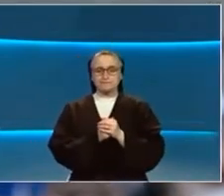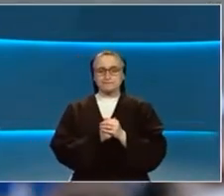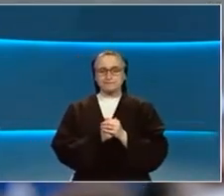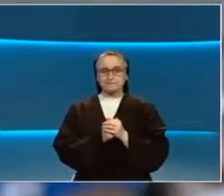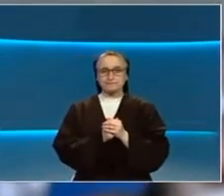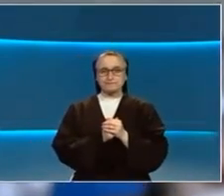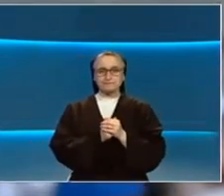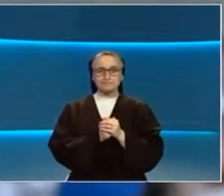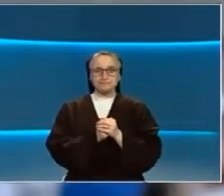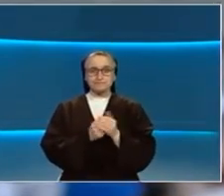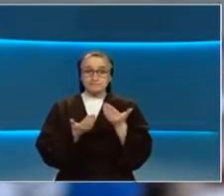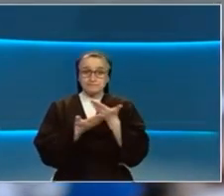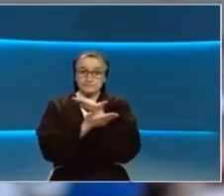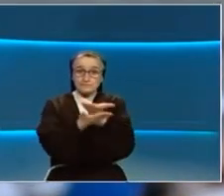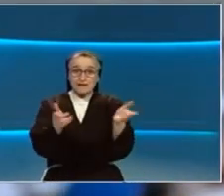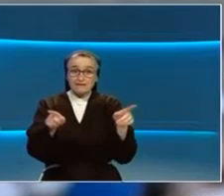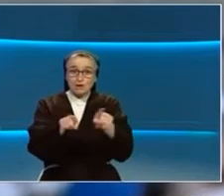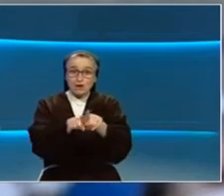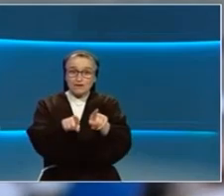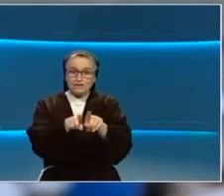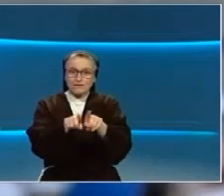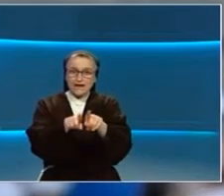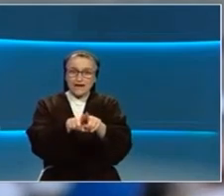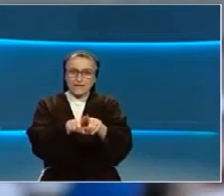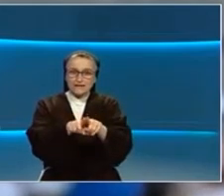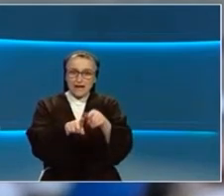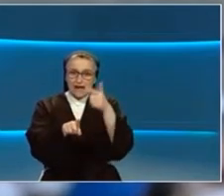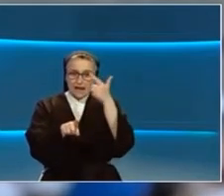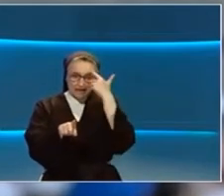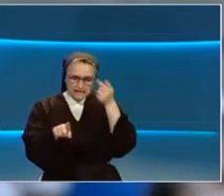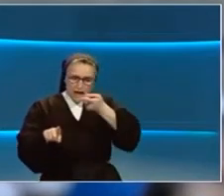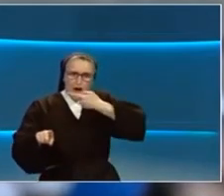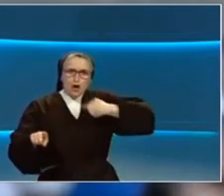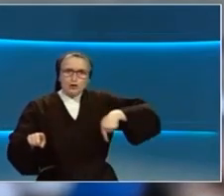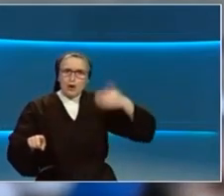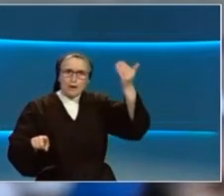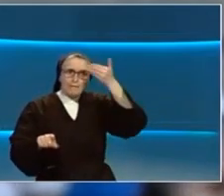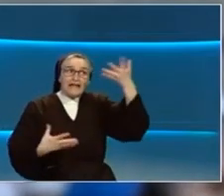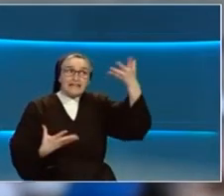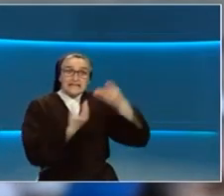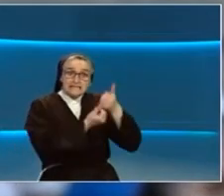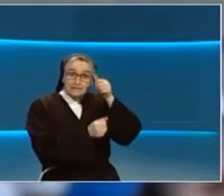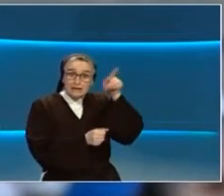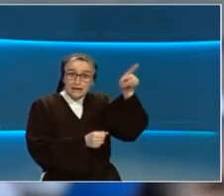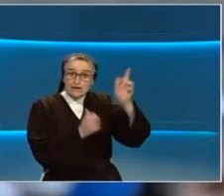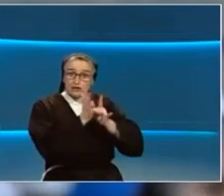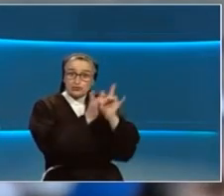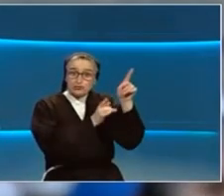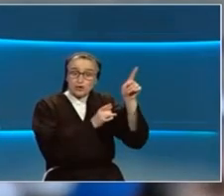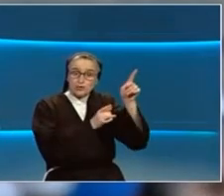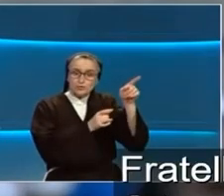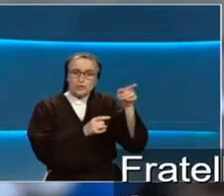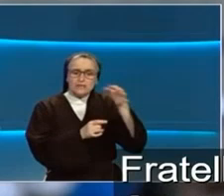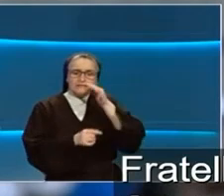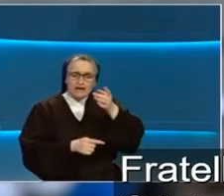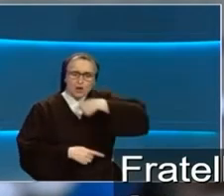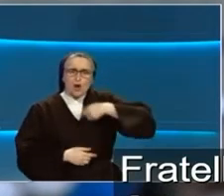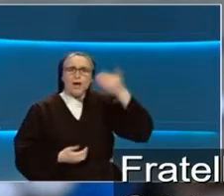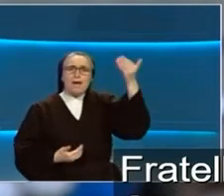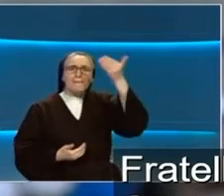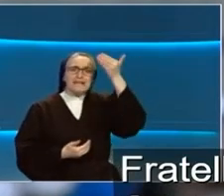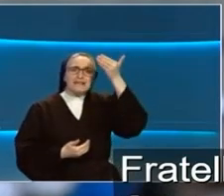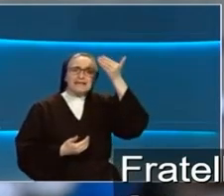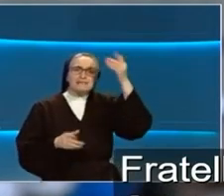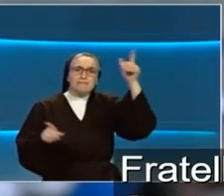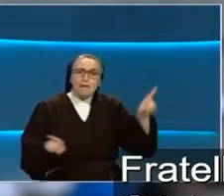Fratelli, non sapete che quanti siamo stati battezzati in Cristo Gesù? Siamo stati battezzati